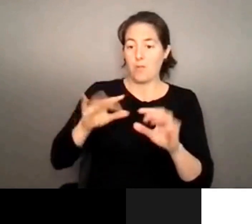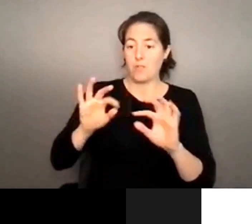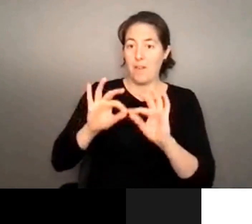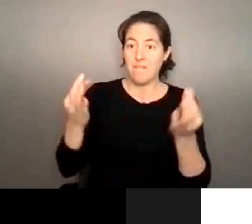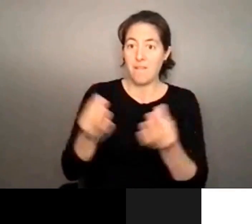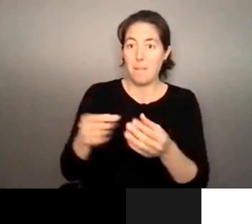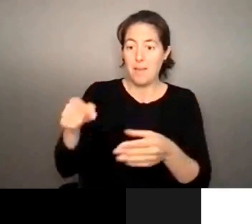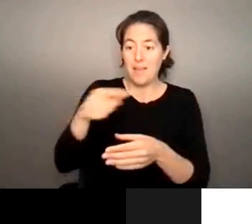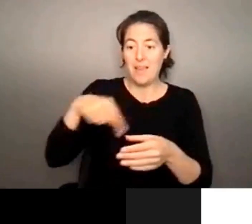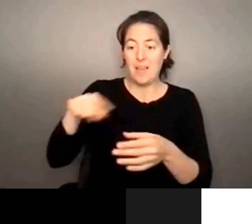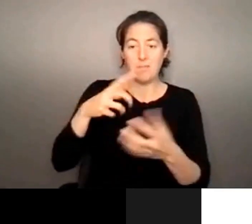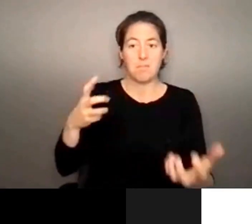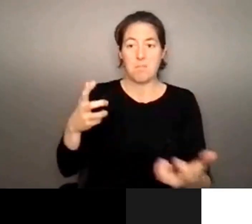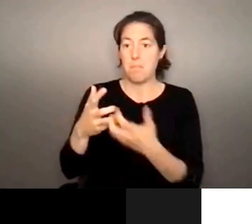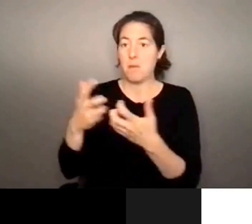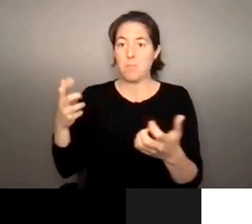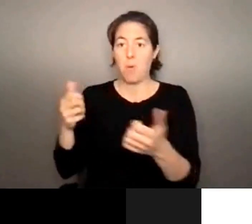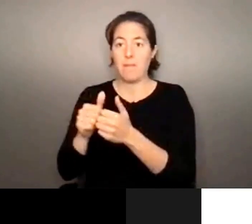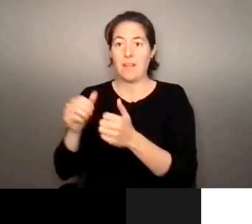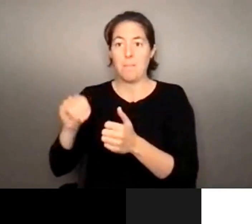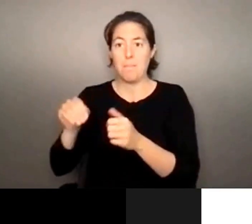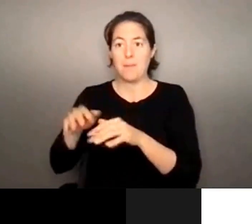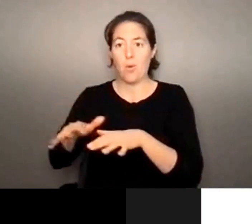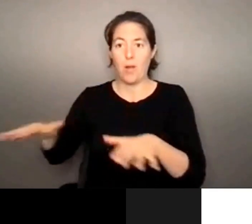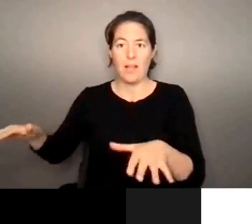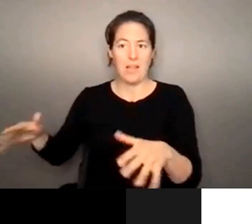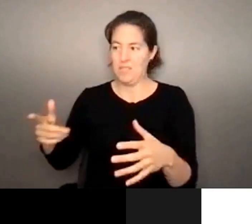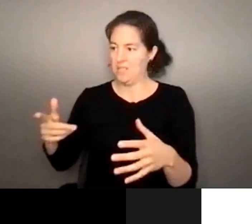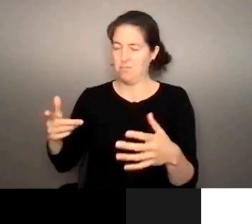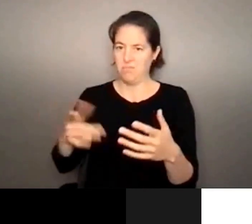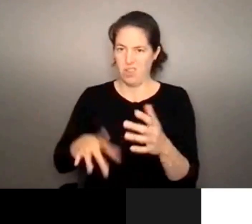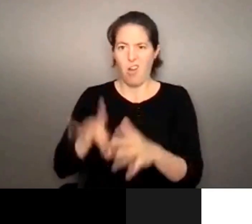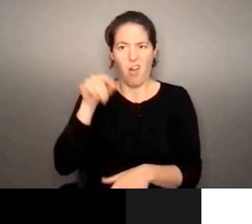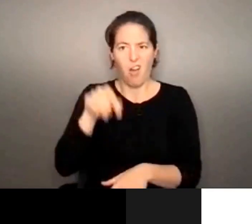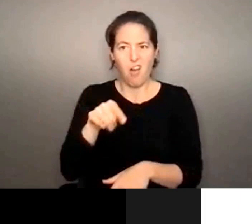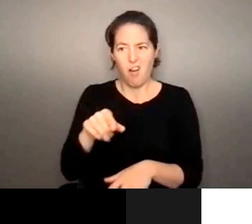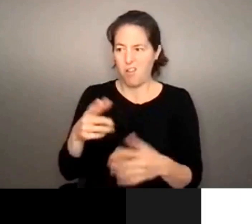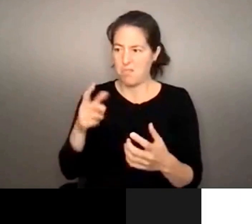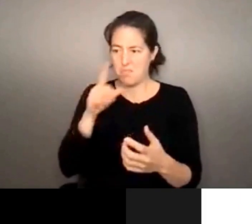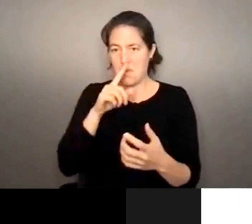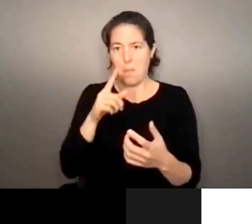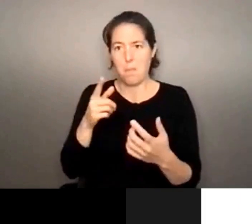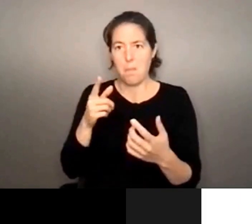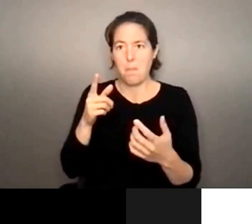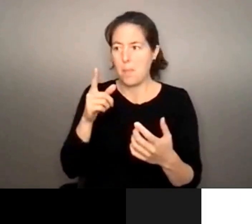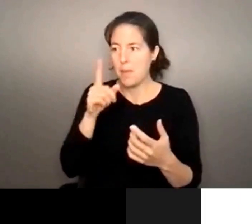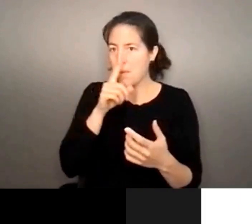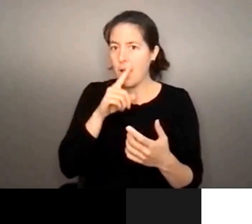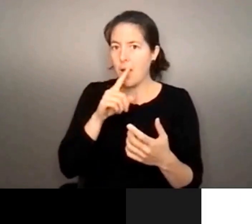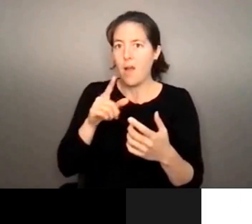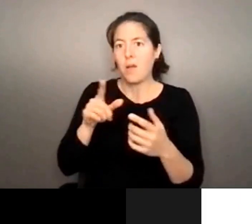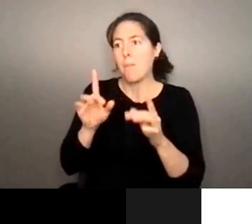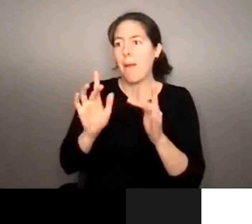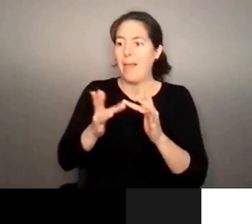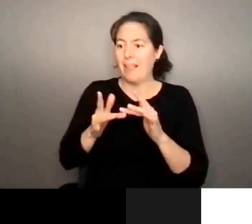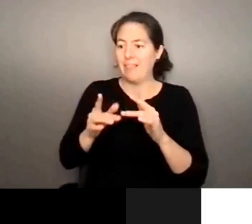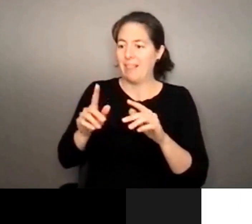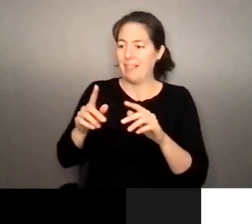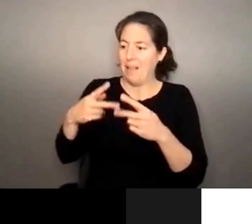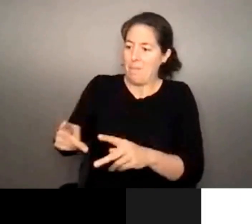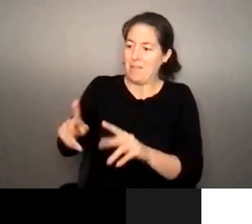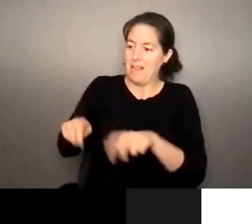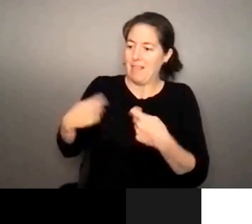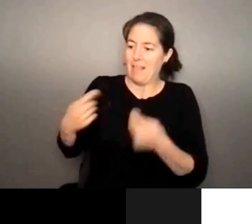avec les mycorhizes. Donc, c'est malheureux pour eux parce que, comme on disait, c'est comme s'il n'y avait pas l'accès à l'Internet de la nature pour faire circuler